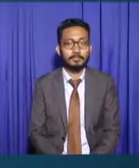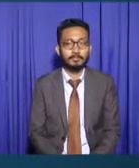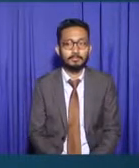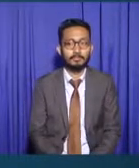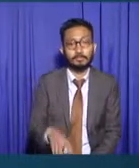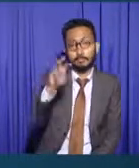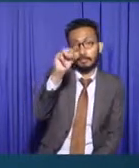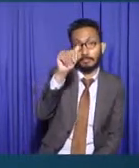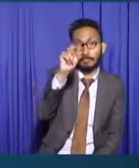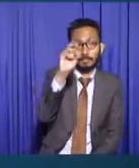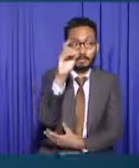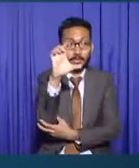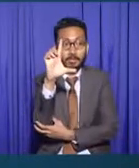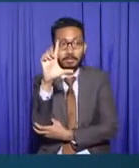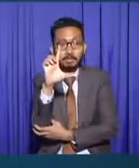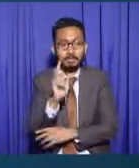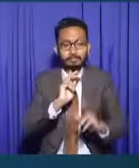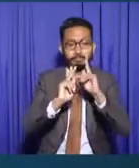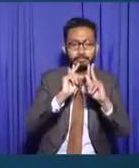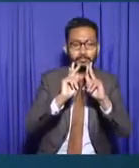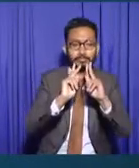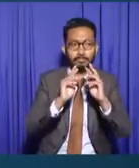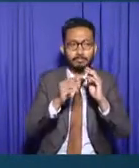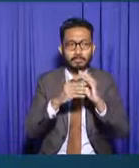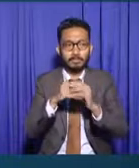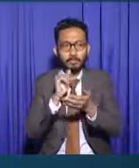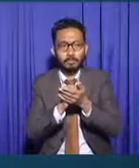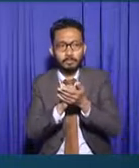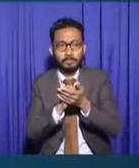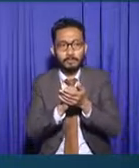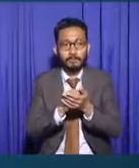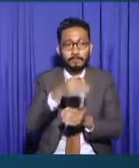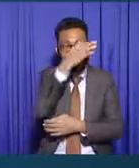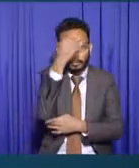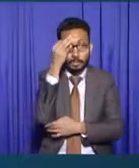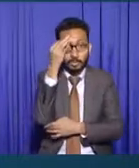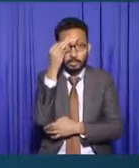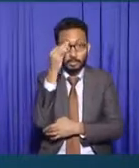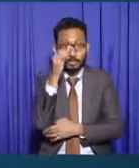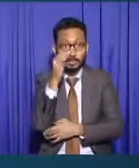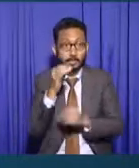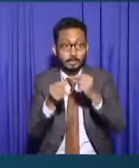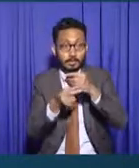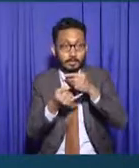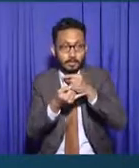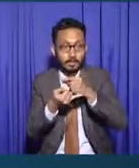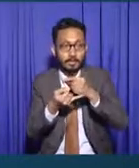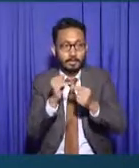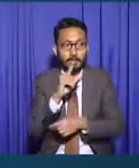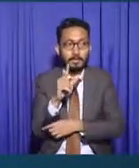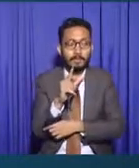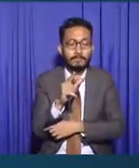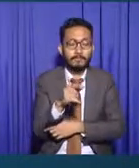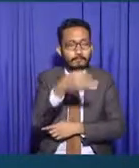Mendel menyatakan bahwa faktor genetik ialah faktor yang mengawal